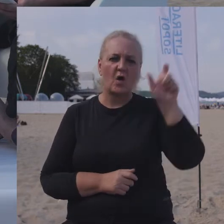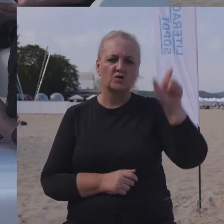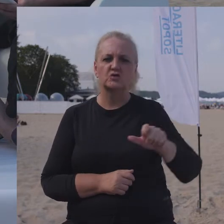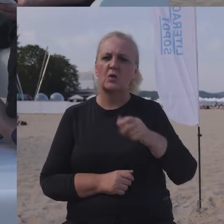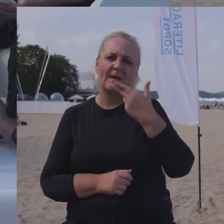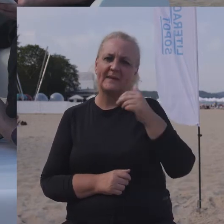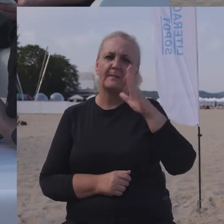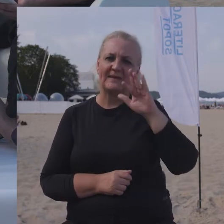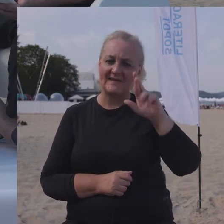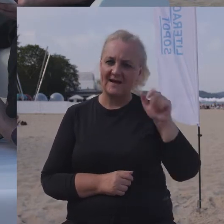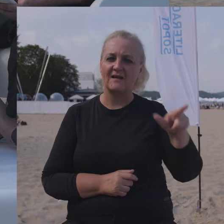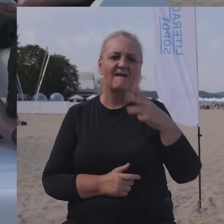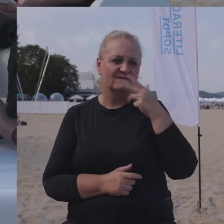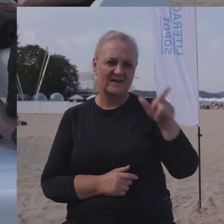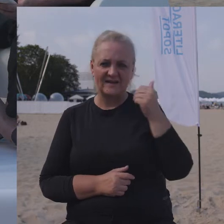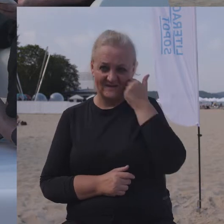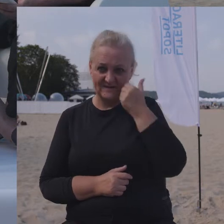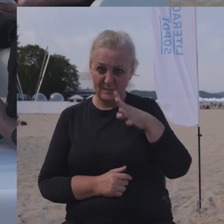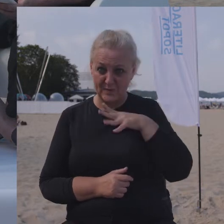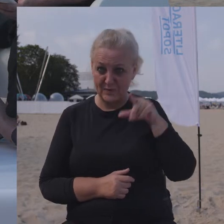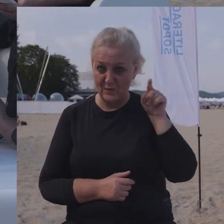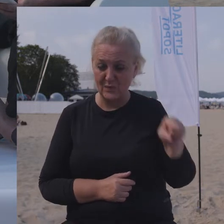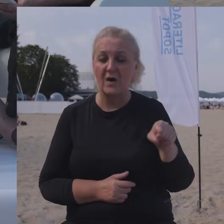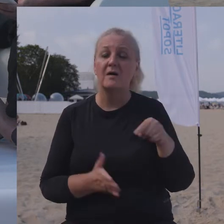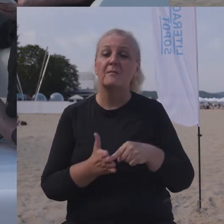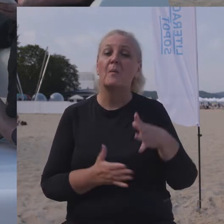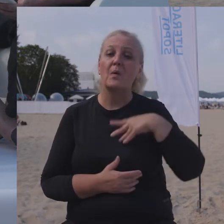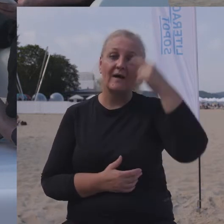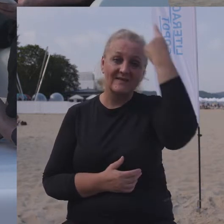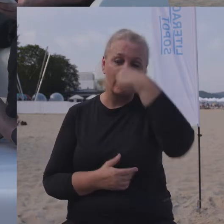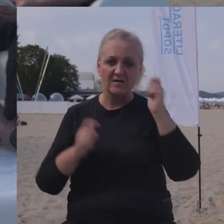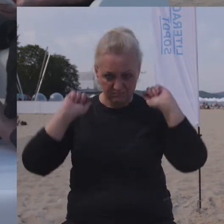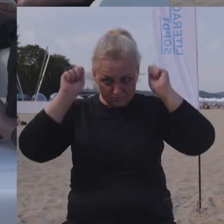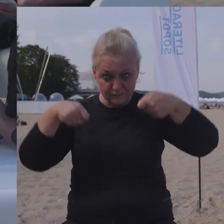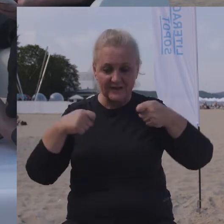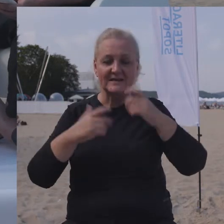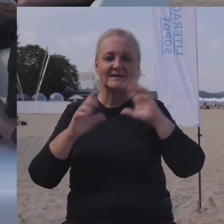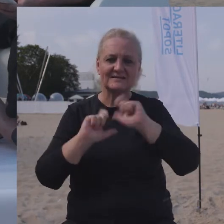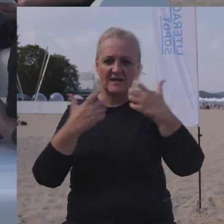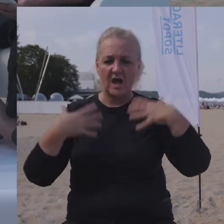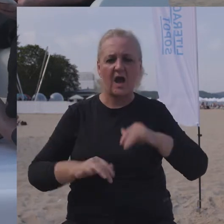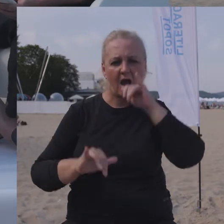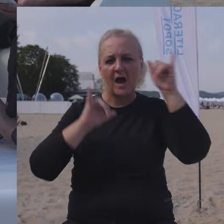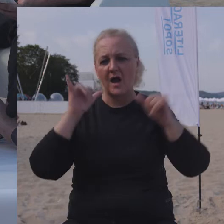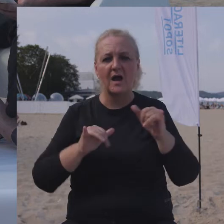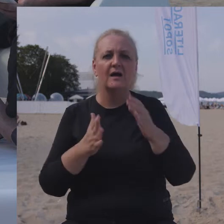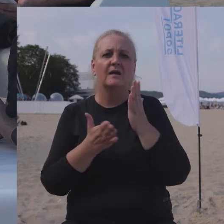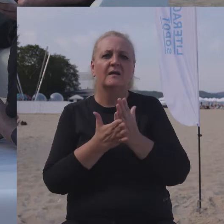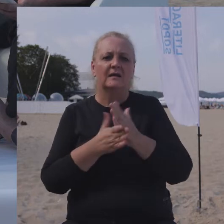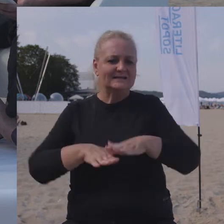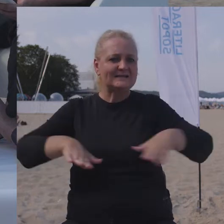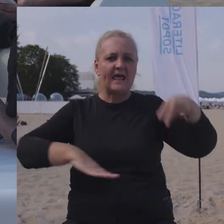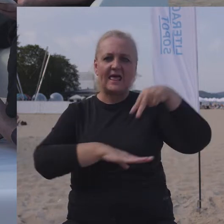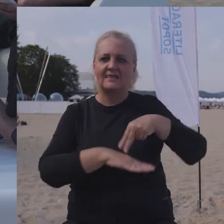niebinarna, które najwyraźniej było bardzo zawstydzone, bo zakryło twarz kapturem i całą sobą krzyczało, a tylko nie na